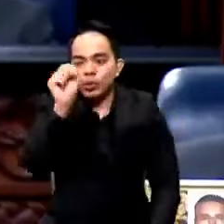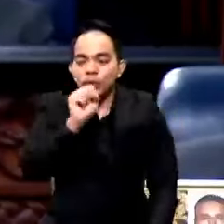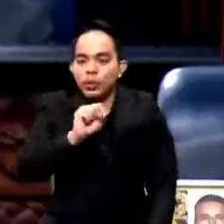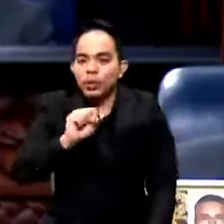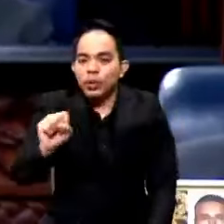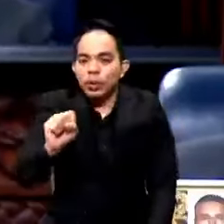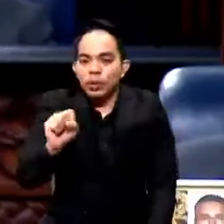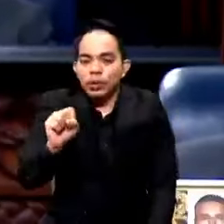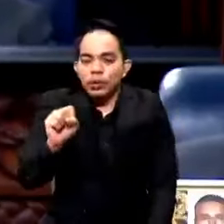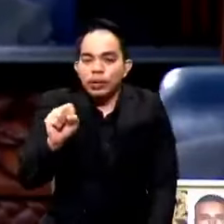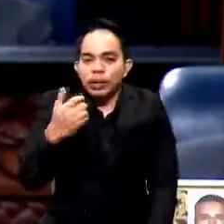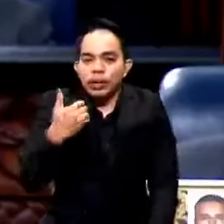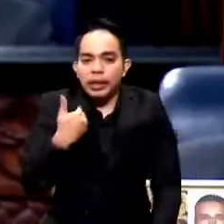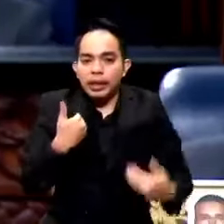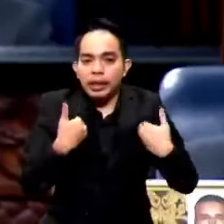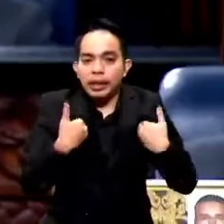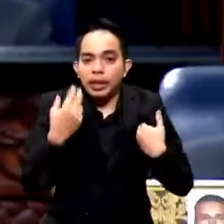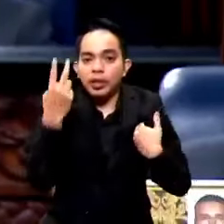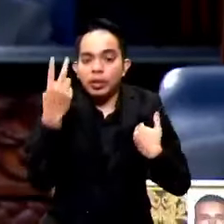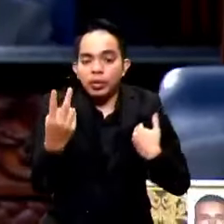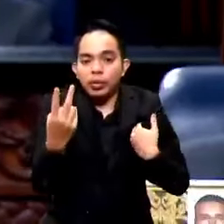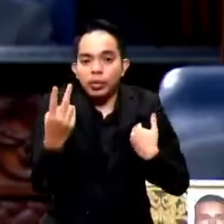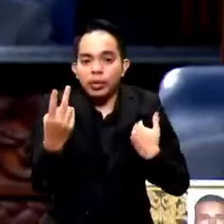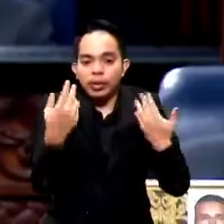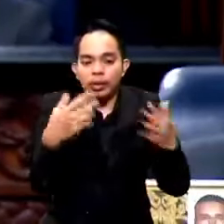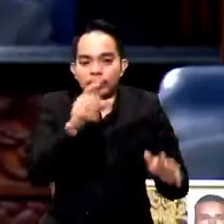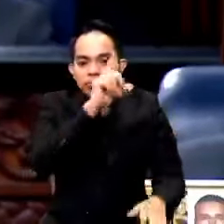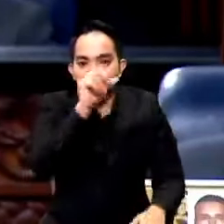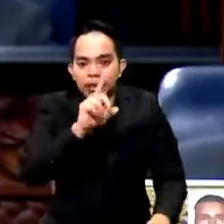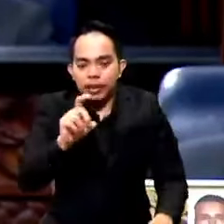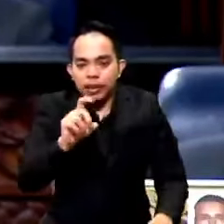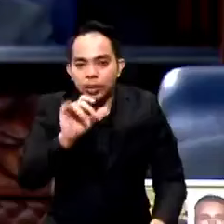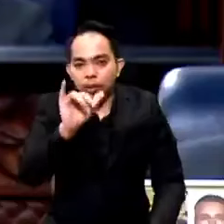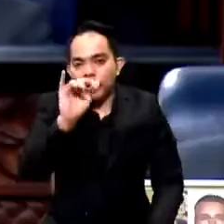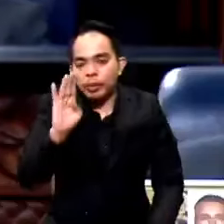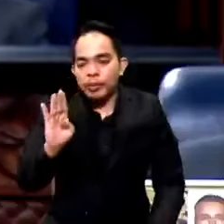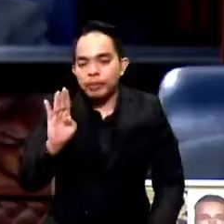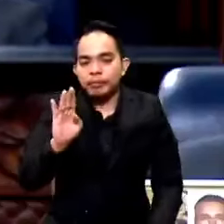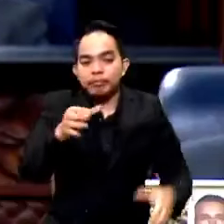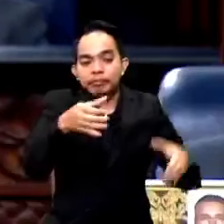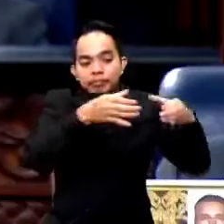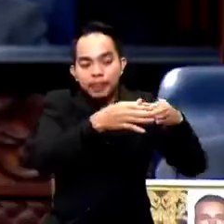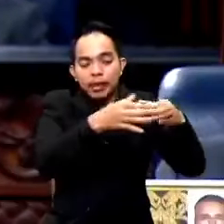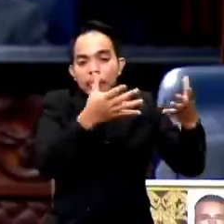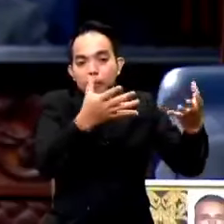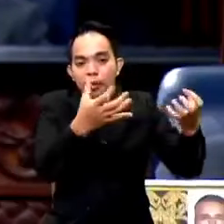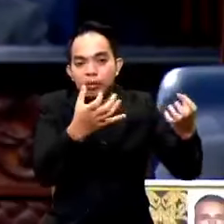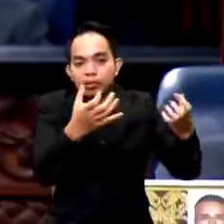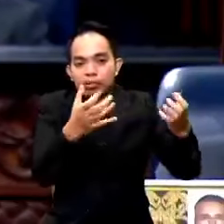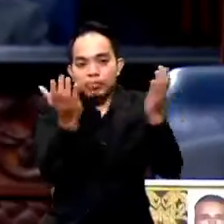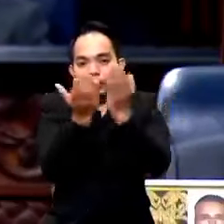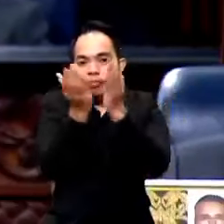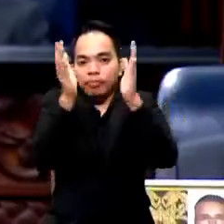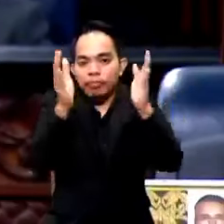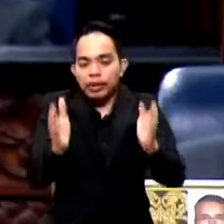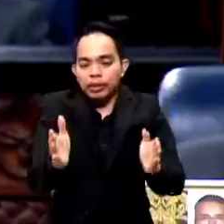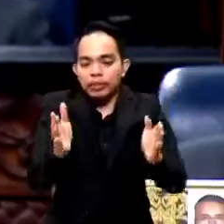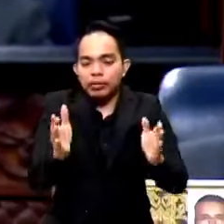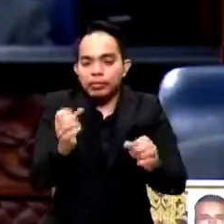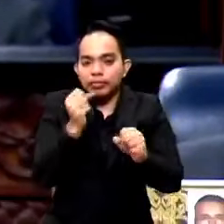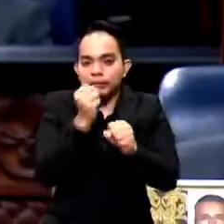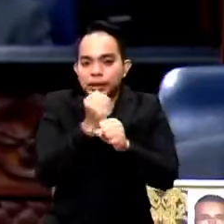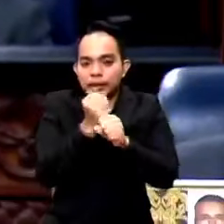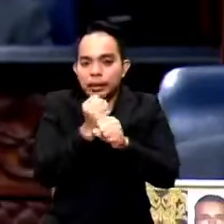yang ada dua maksud yang ditanyakan oleh yang berhormat Kesuma komited untuk mastikan graduan dan pekerja